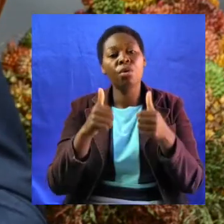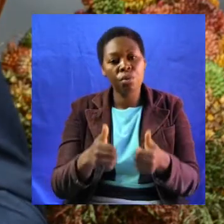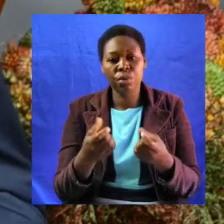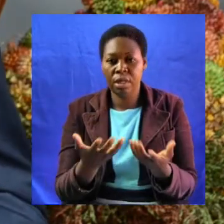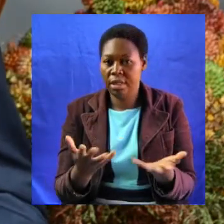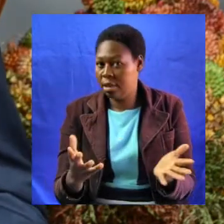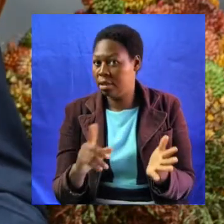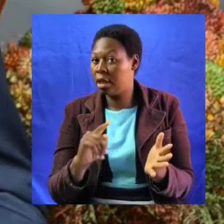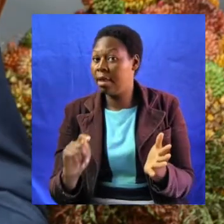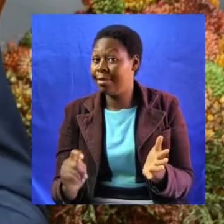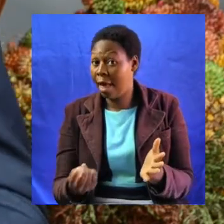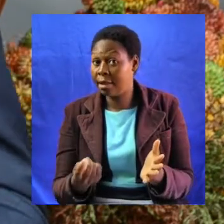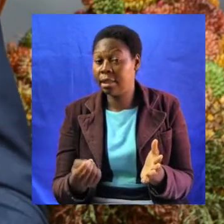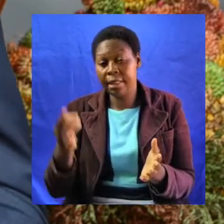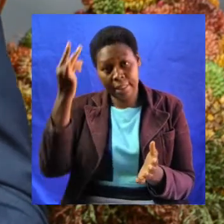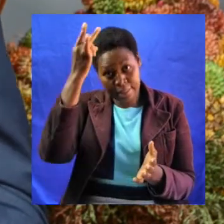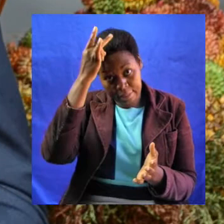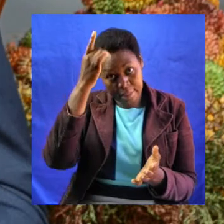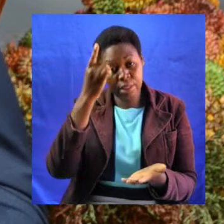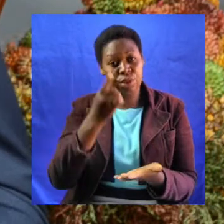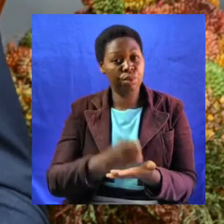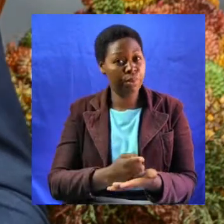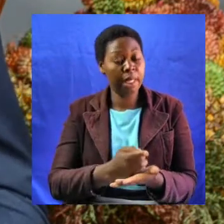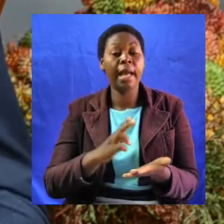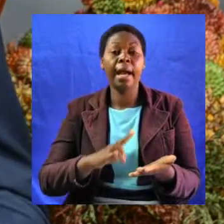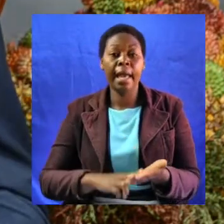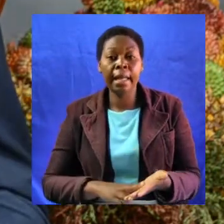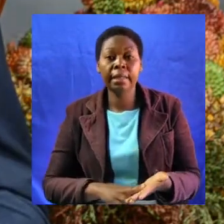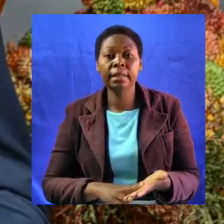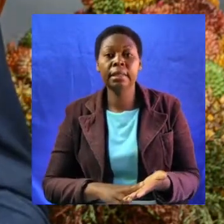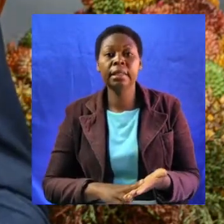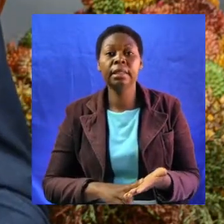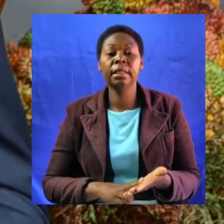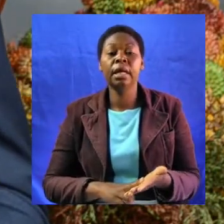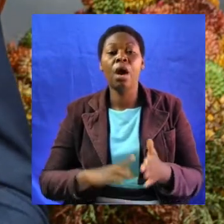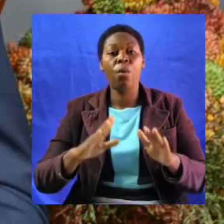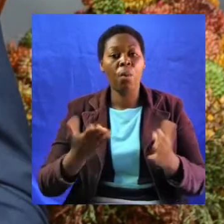kuti nemutungamiriri. Yes. Saka iko kuita zvakanaka ikoko